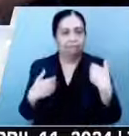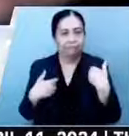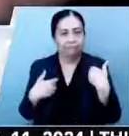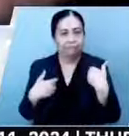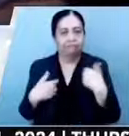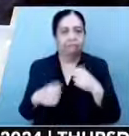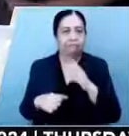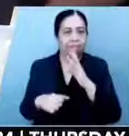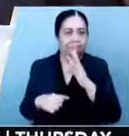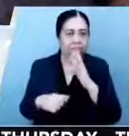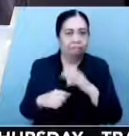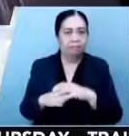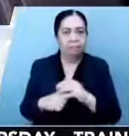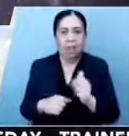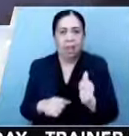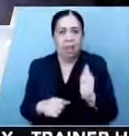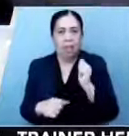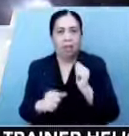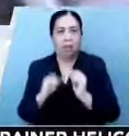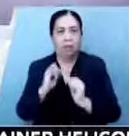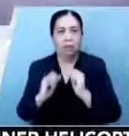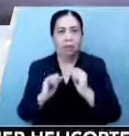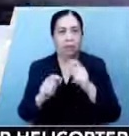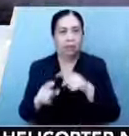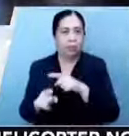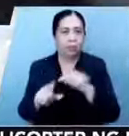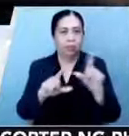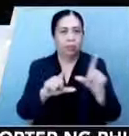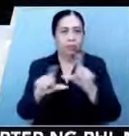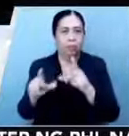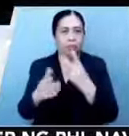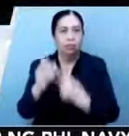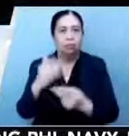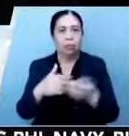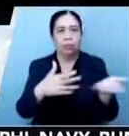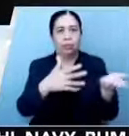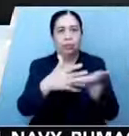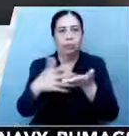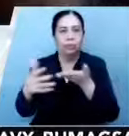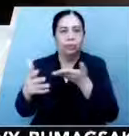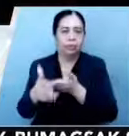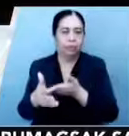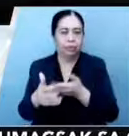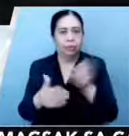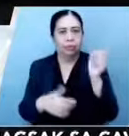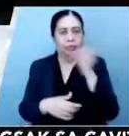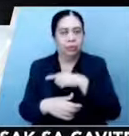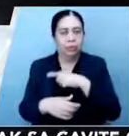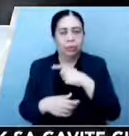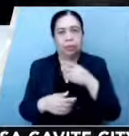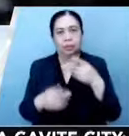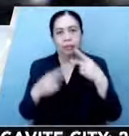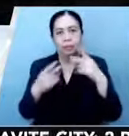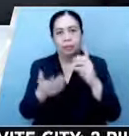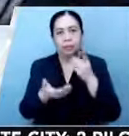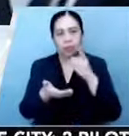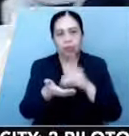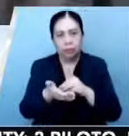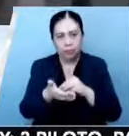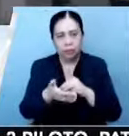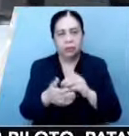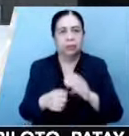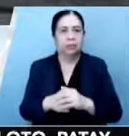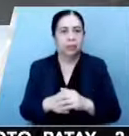magsarili. Tumangging magbigay ng pahayag ang mga suspect na kapwa sasampahan ng reklamong falsification of public documents with conspiracy,